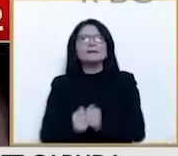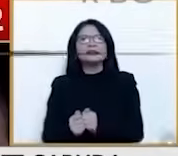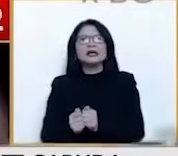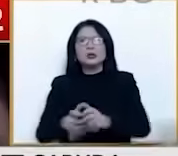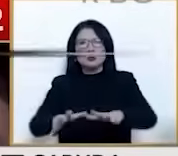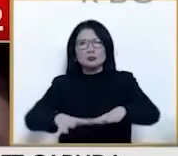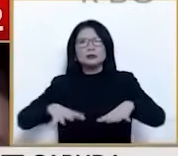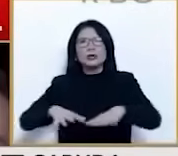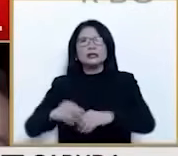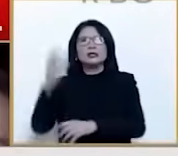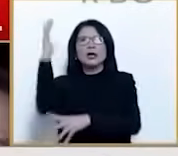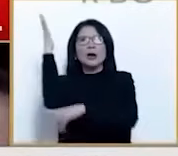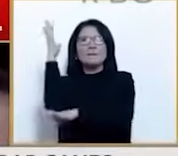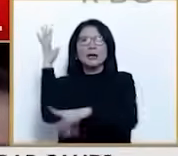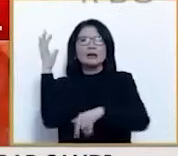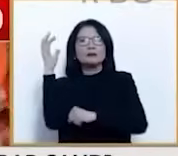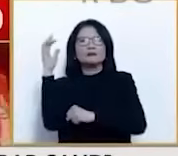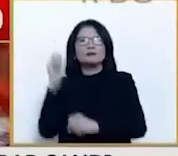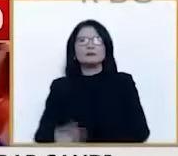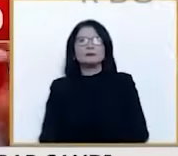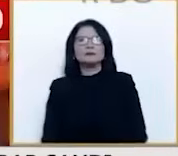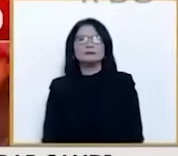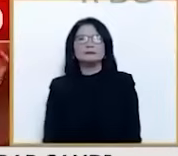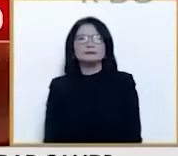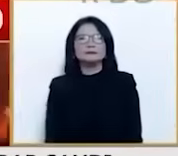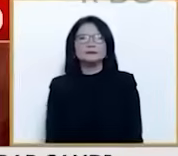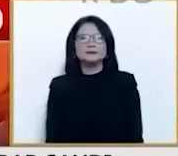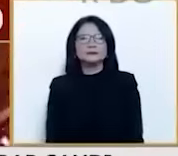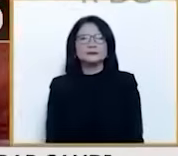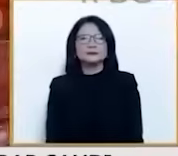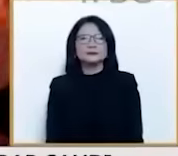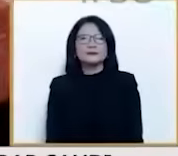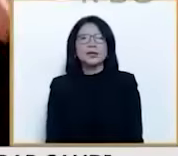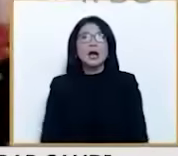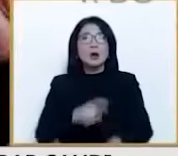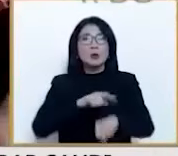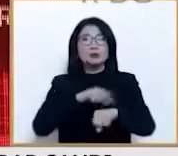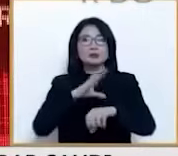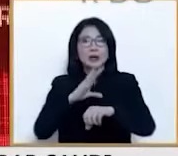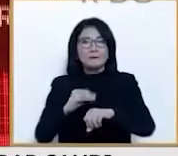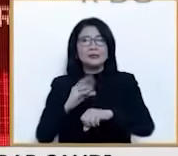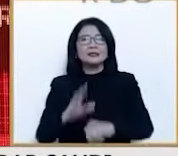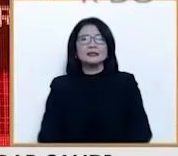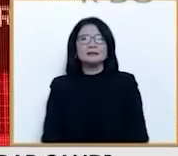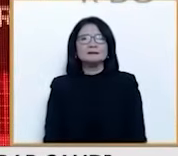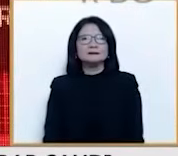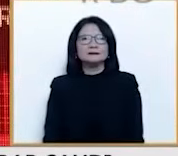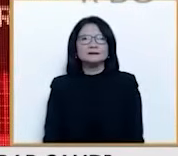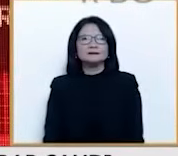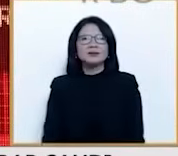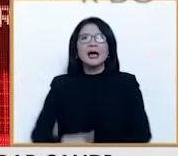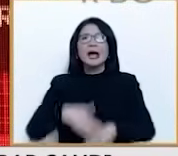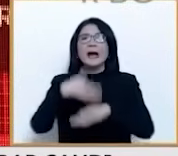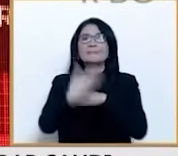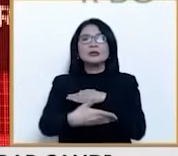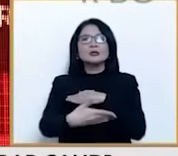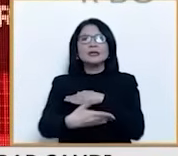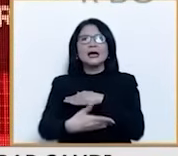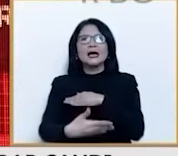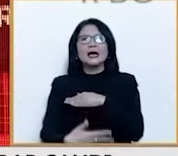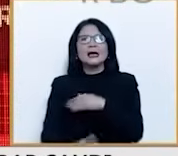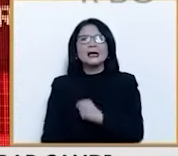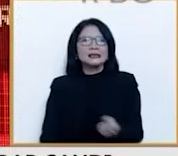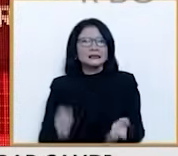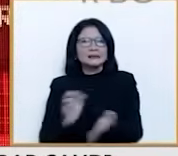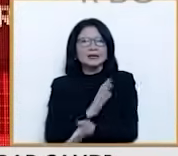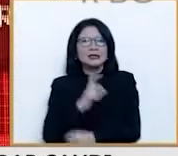mangrove wall. Terima kasih. Baik, waktu sudah habis. Terima kasih jawabannya calon gubernur nomor urut 3. Dan berikutnya saya akan langsung berikan kesempatan